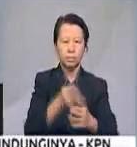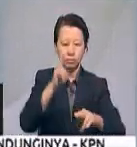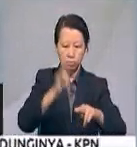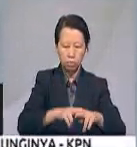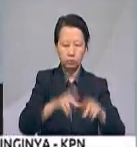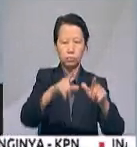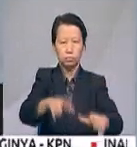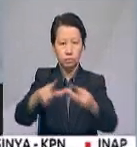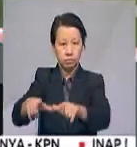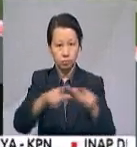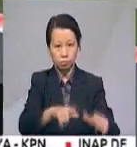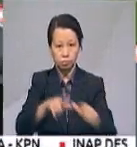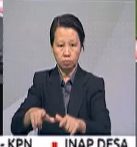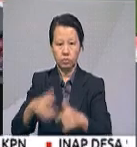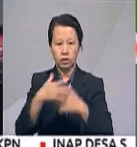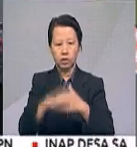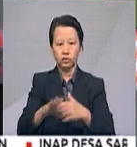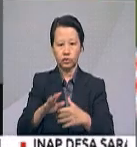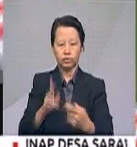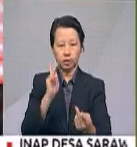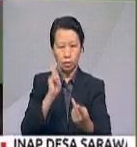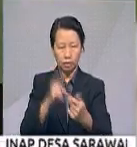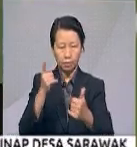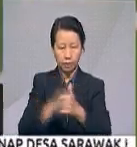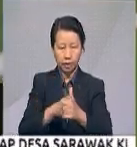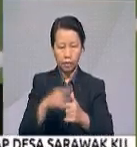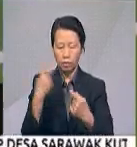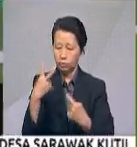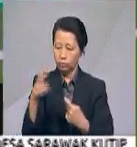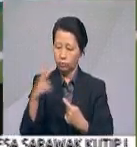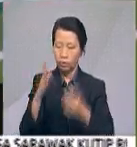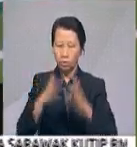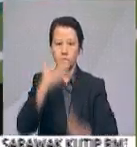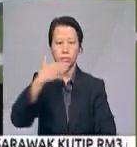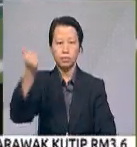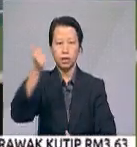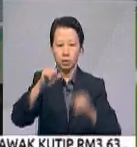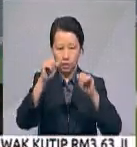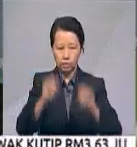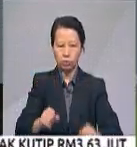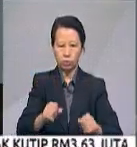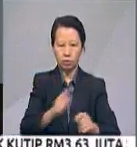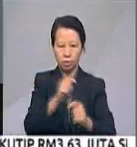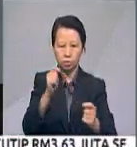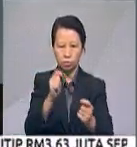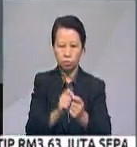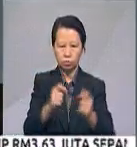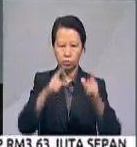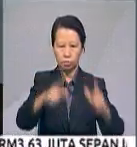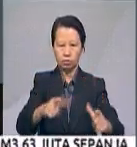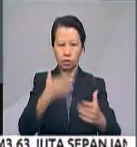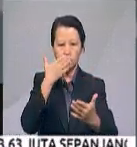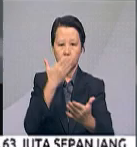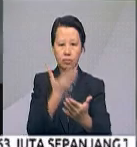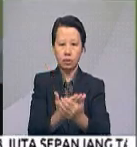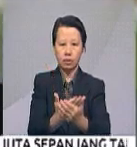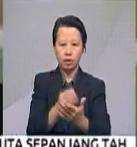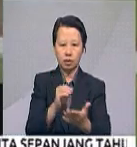kedudukan. Selepas sesi kelayakan pertama, hanya 12 penunggang terbaik layak untuk menentukan petak terbaik di